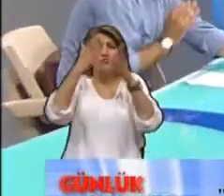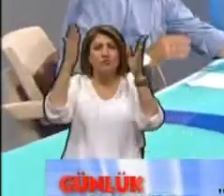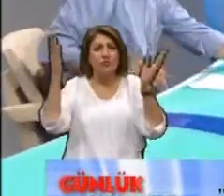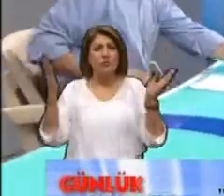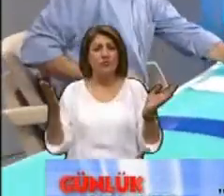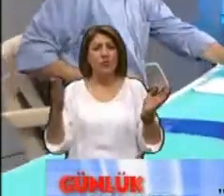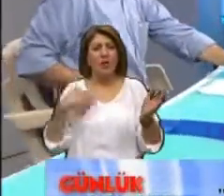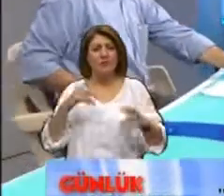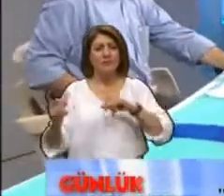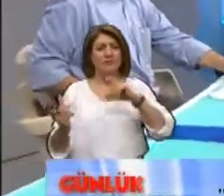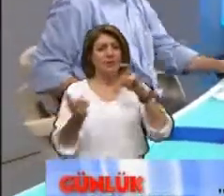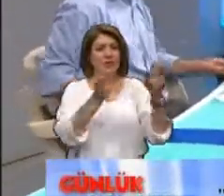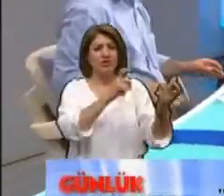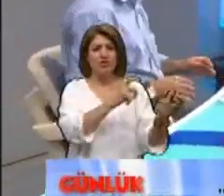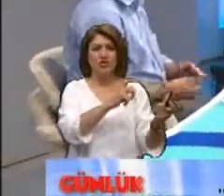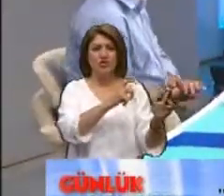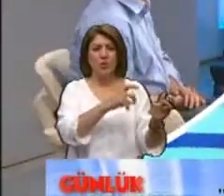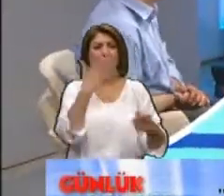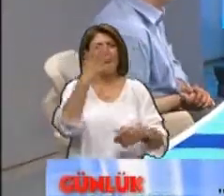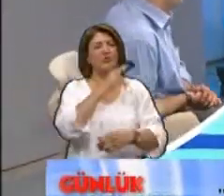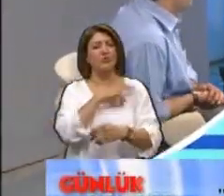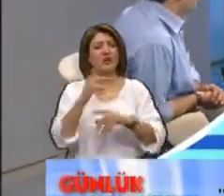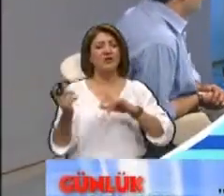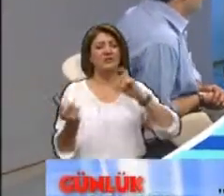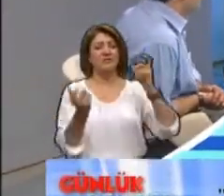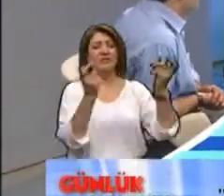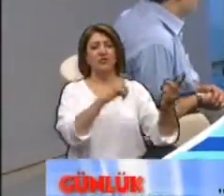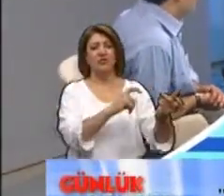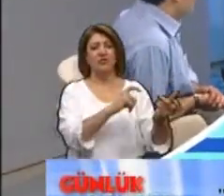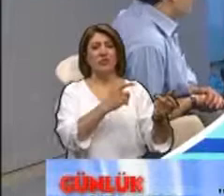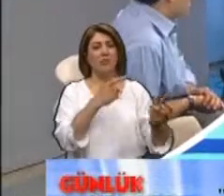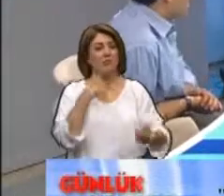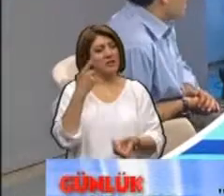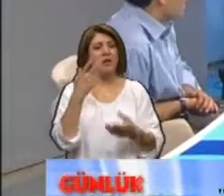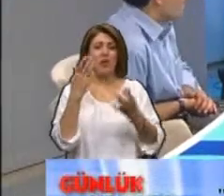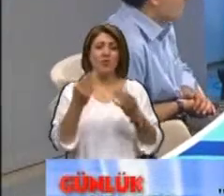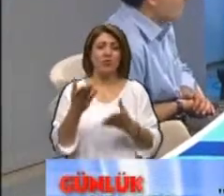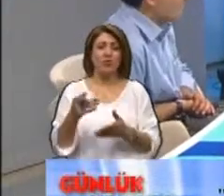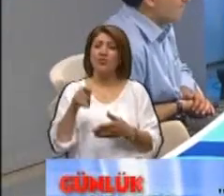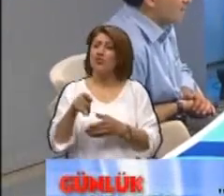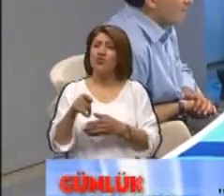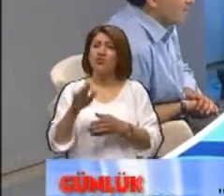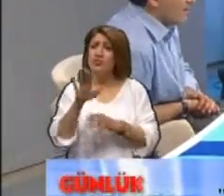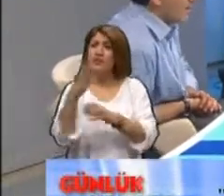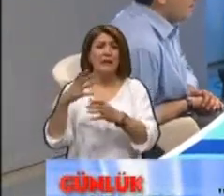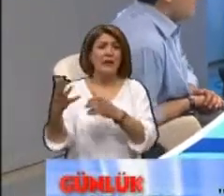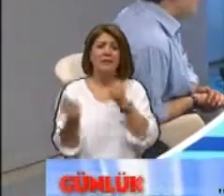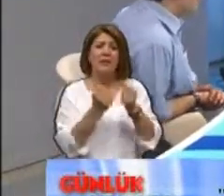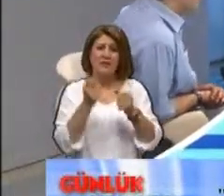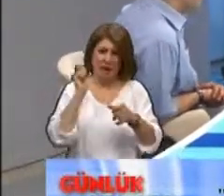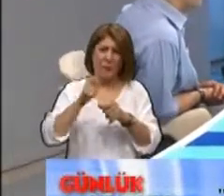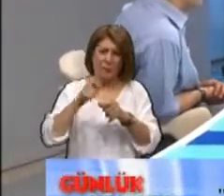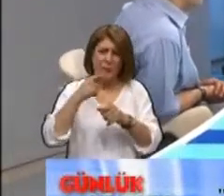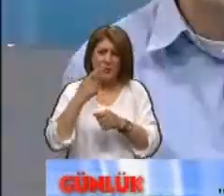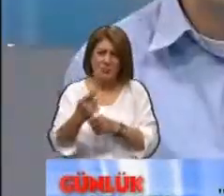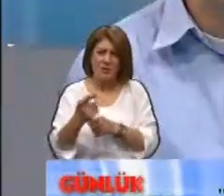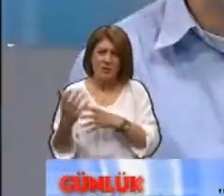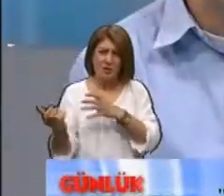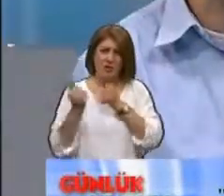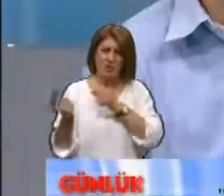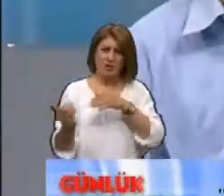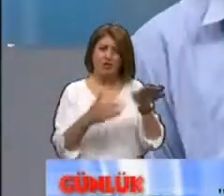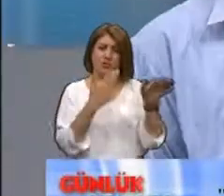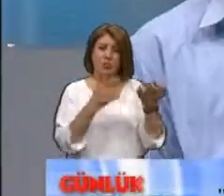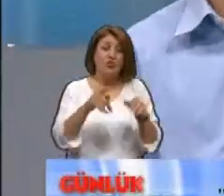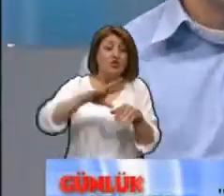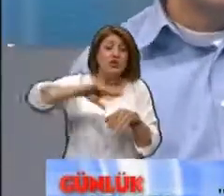yapıyorlar ya taşınıyor 5 numara eşyalarını taşıyoruz diye gelenler oluyor. Bunu ne diye götürüyor? Tamire diye mi götürmüşler? Hiçbir fikrim yok ama yani